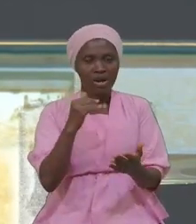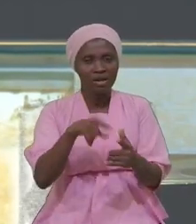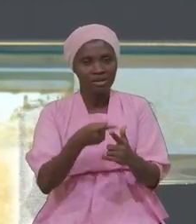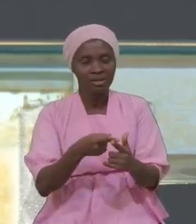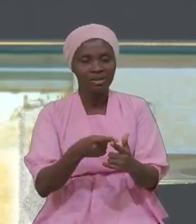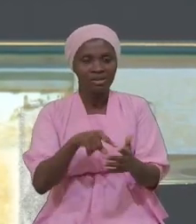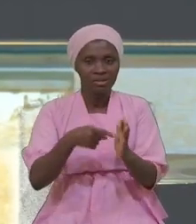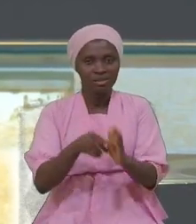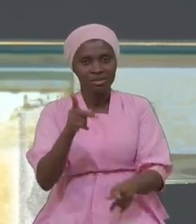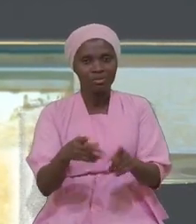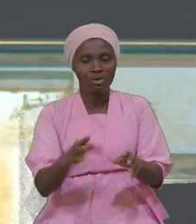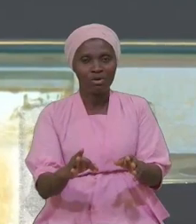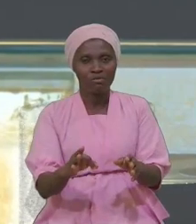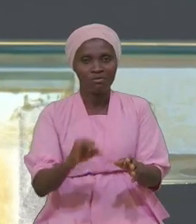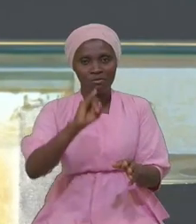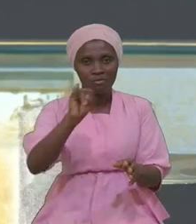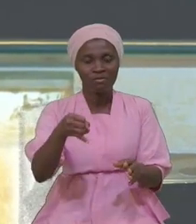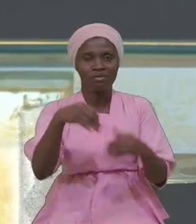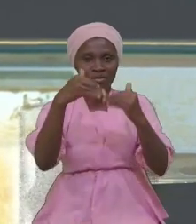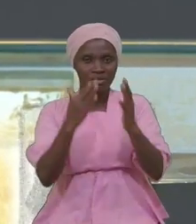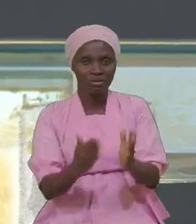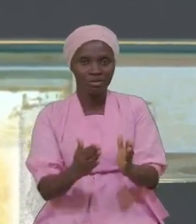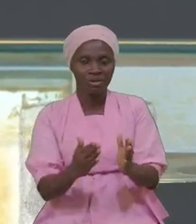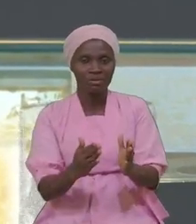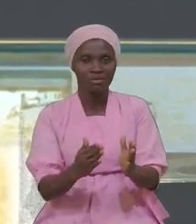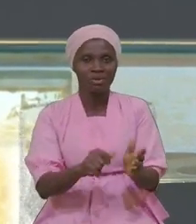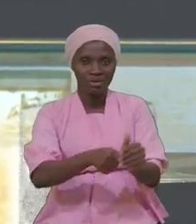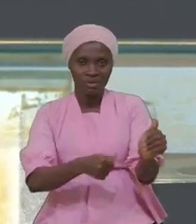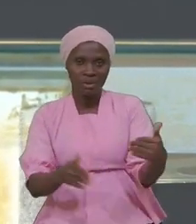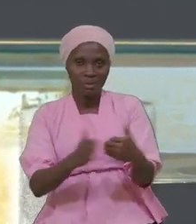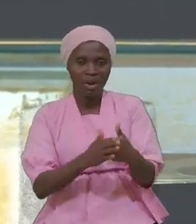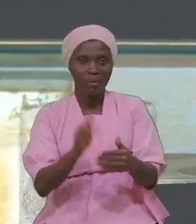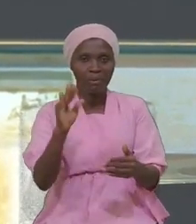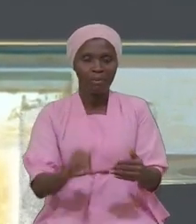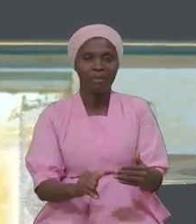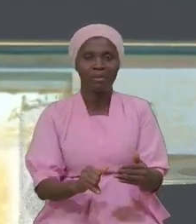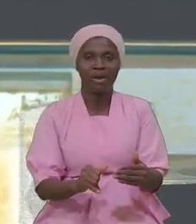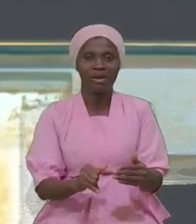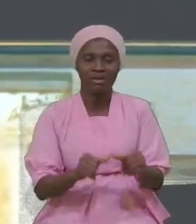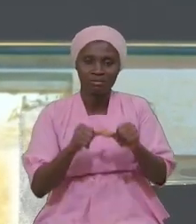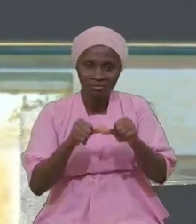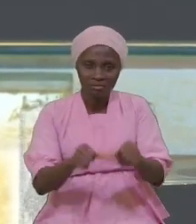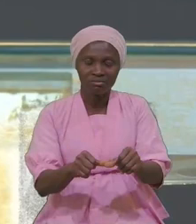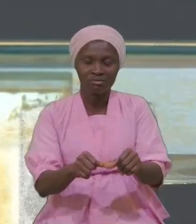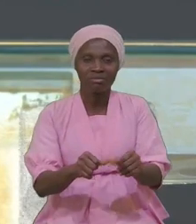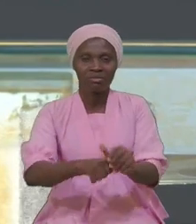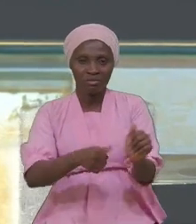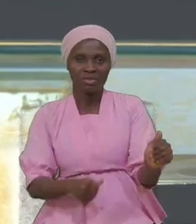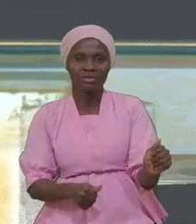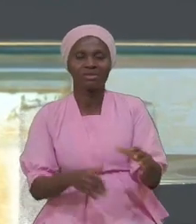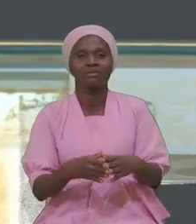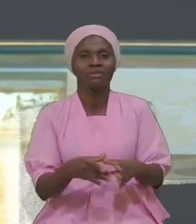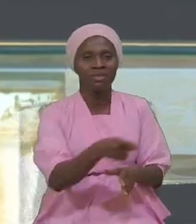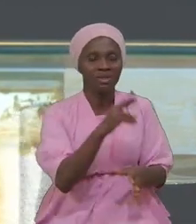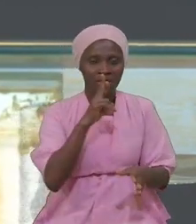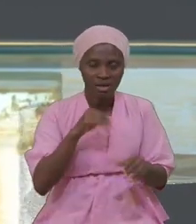pourquoi donc ce peuple de Jérusalem s'abandonne-t-il à de perpétuels égarements? Ils sont encore à Jérusalem, ils sont au